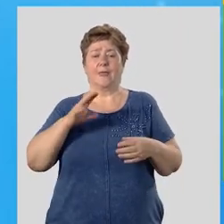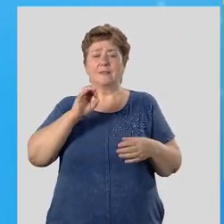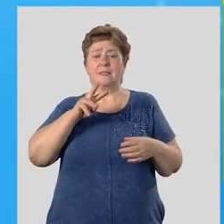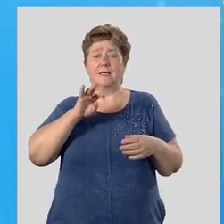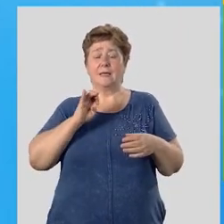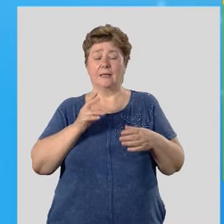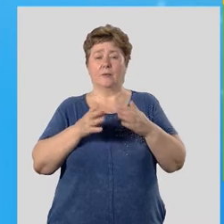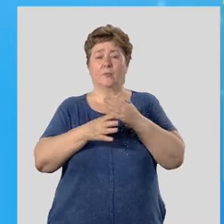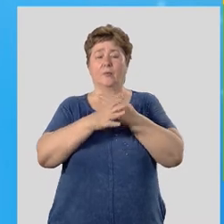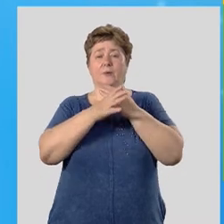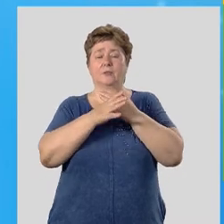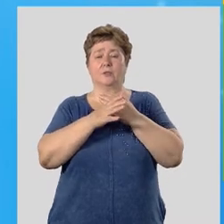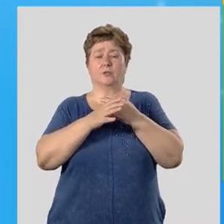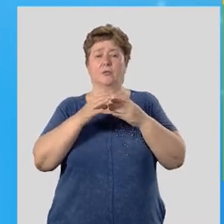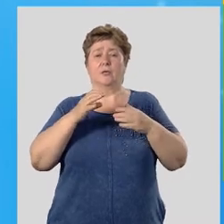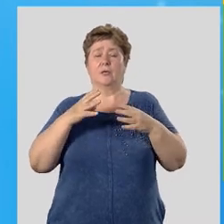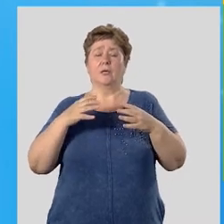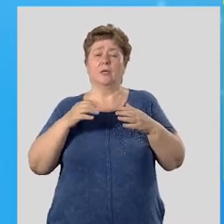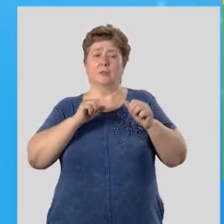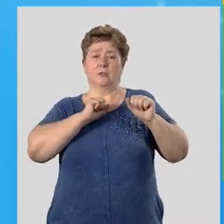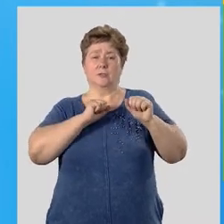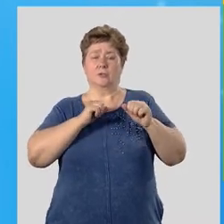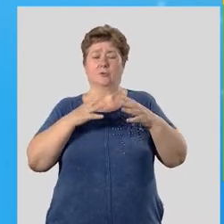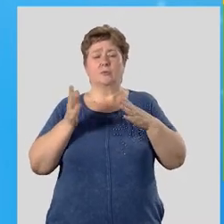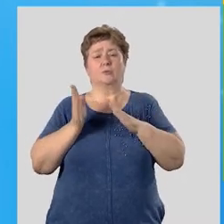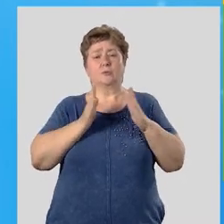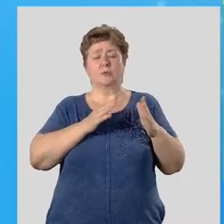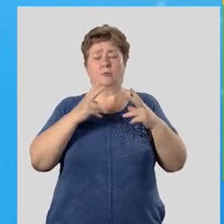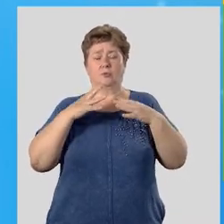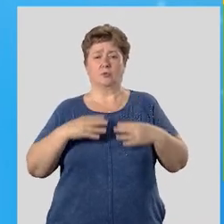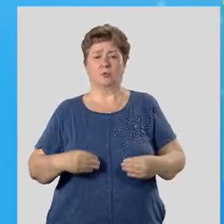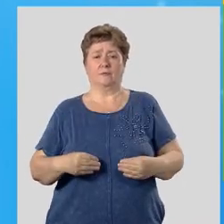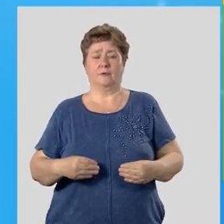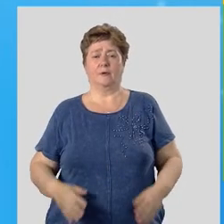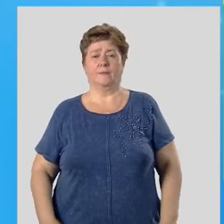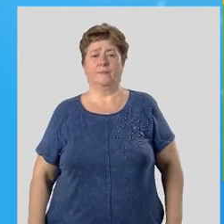Селен поддерживает иммунную систему человека.